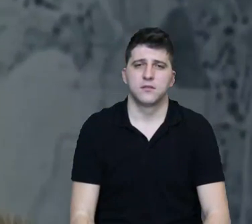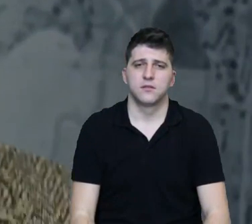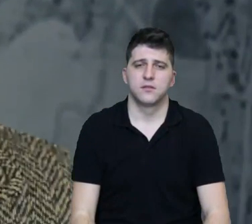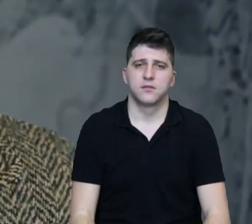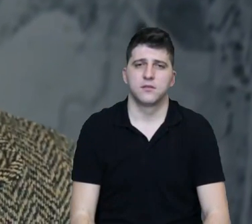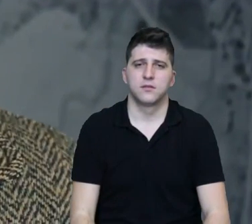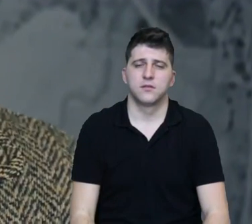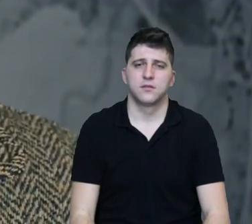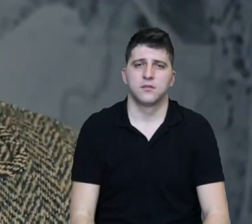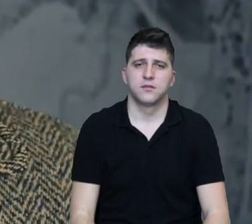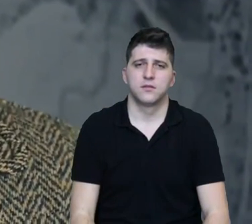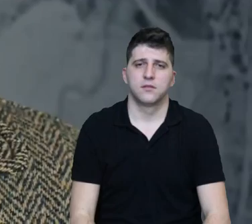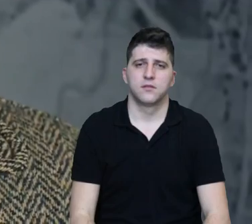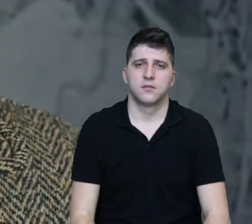kalktı.